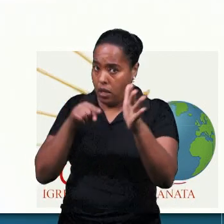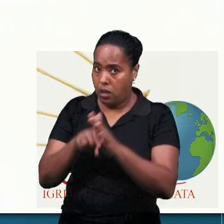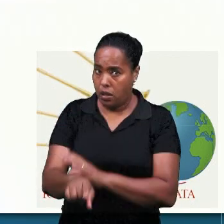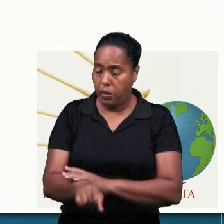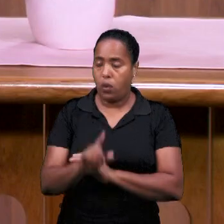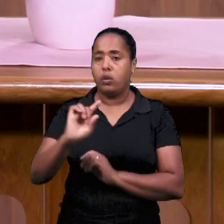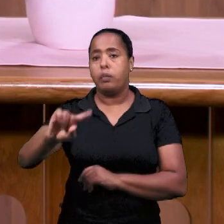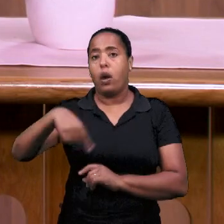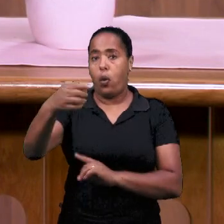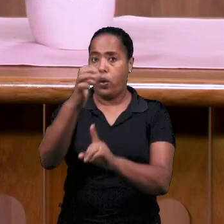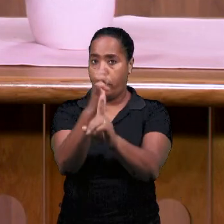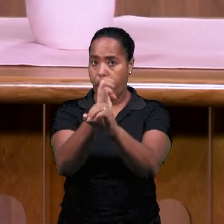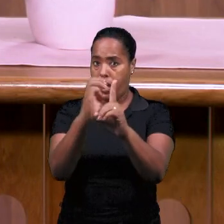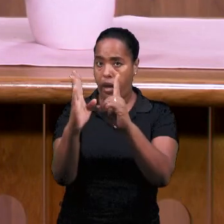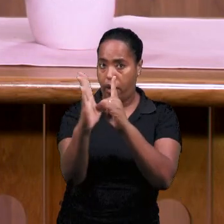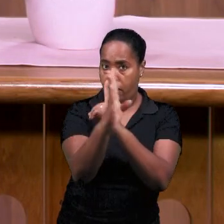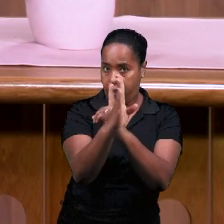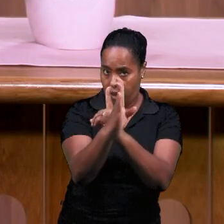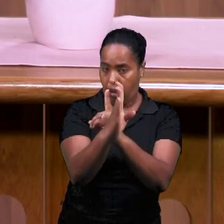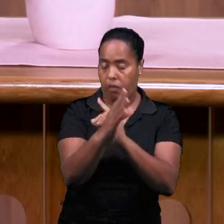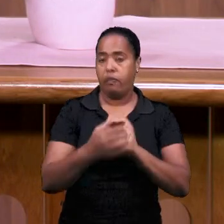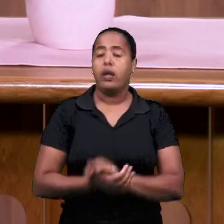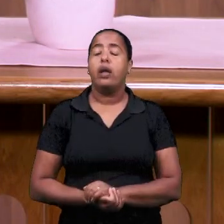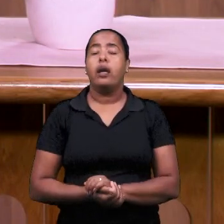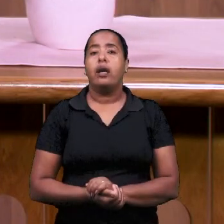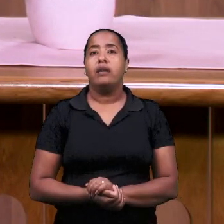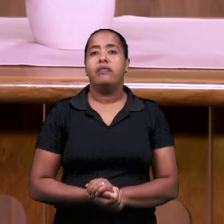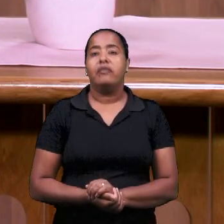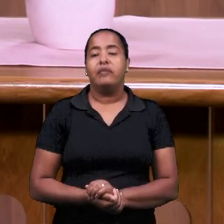sont les questions pour la prochaine école biblique dominicale.